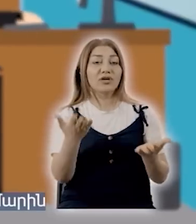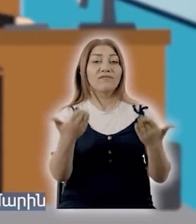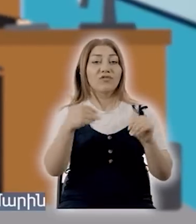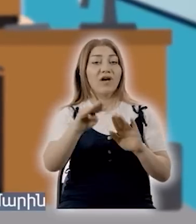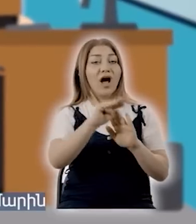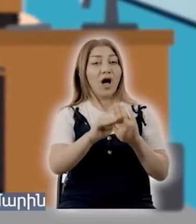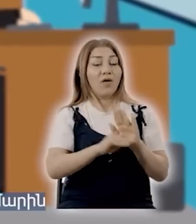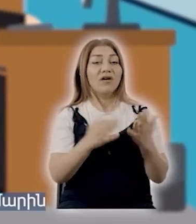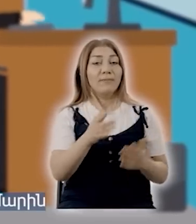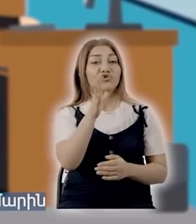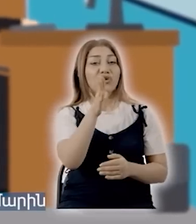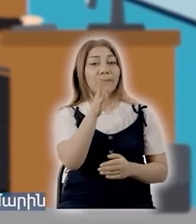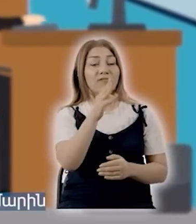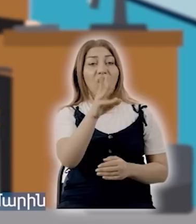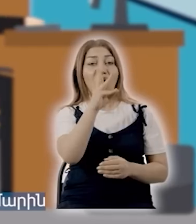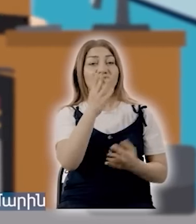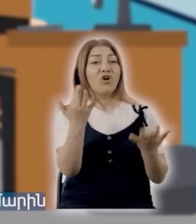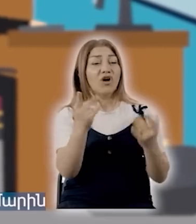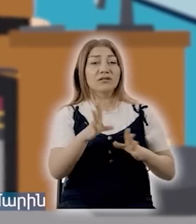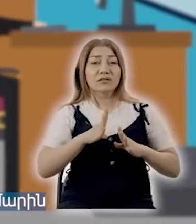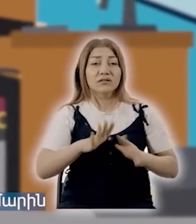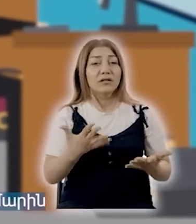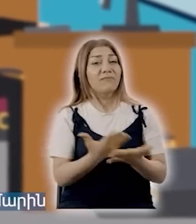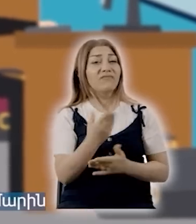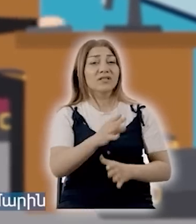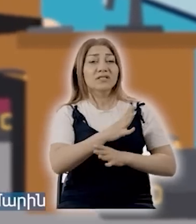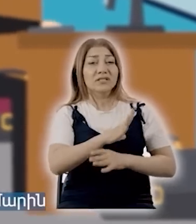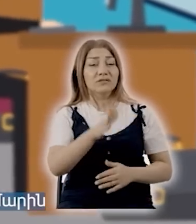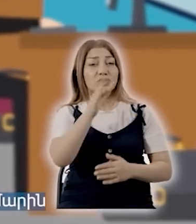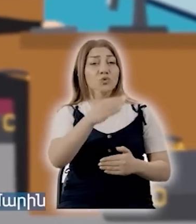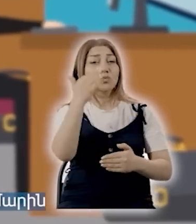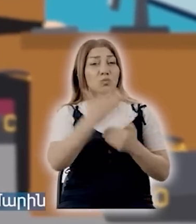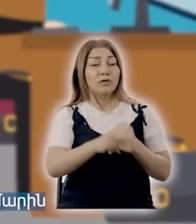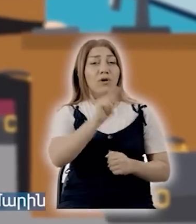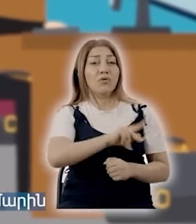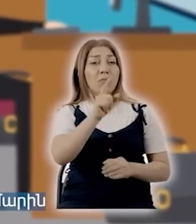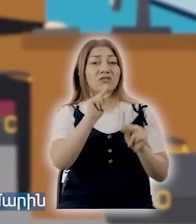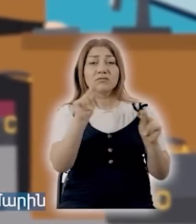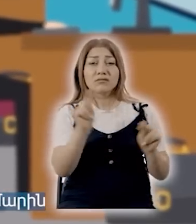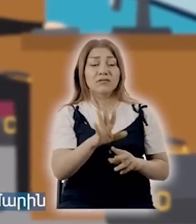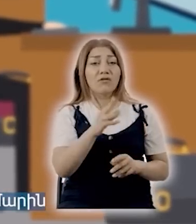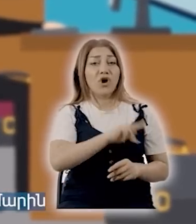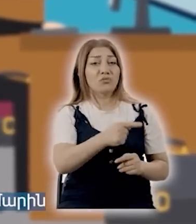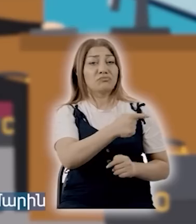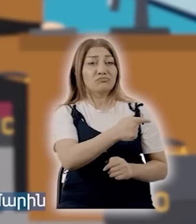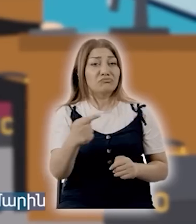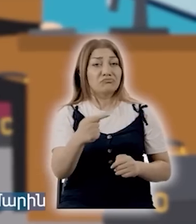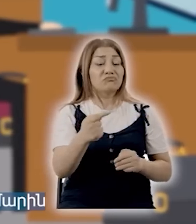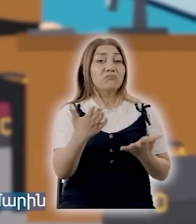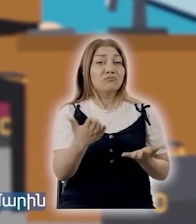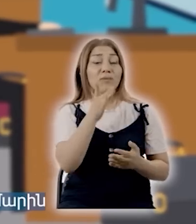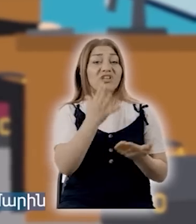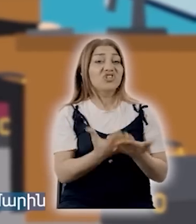Գործատուի կողմից սահմանված կարգով կամ ժամկետներում աշխատավարձ չհաշվարկելու կամ չվճարելու կամ ոչ աշխատողի մեղքով առաջացած պարապուրտի